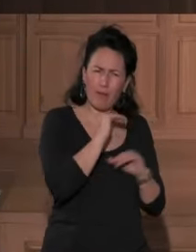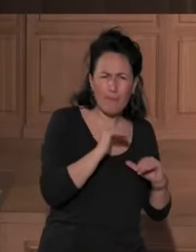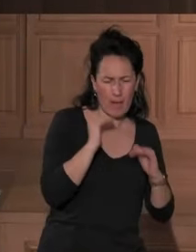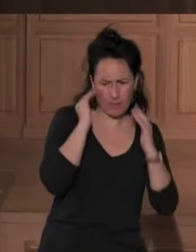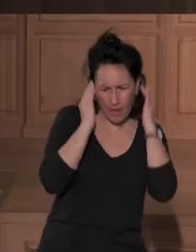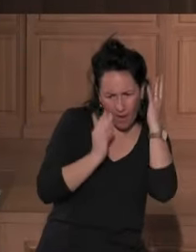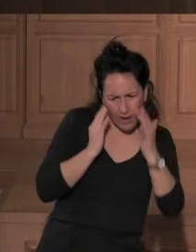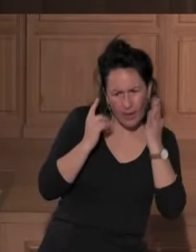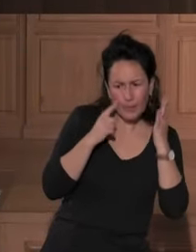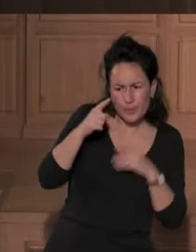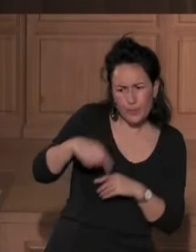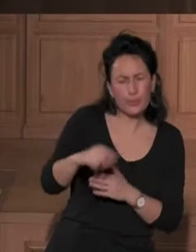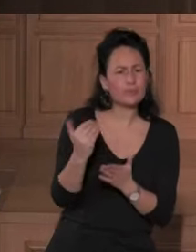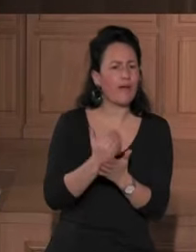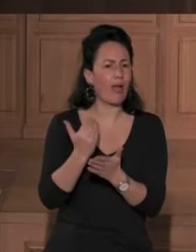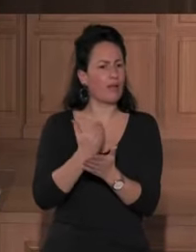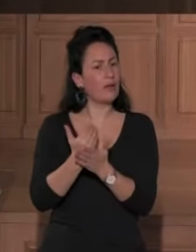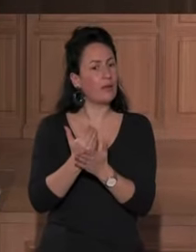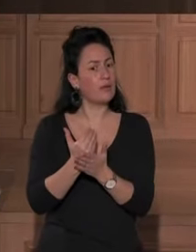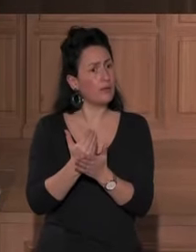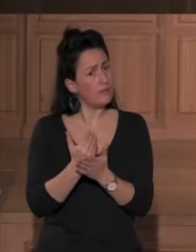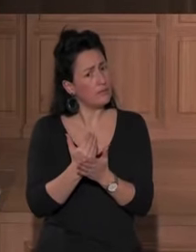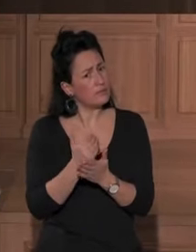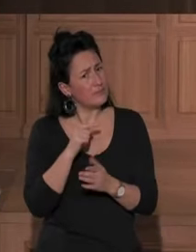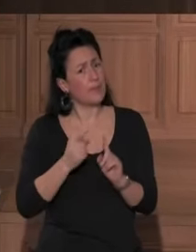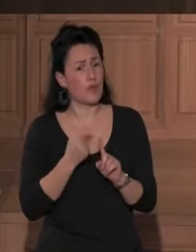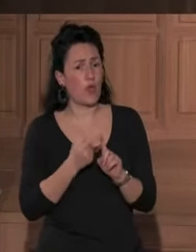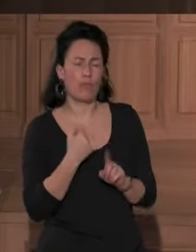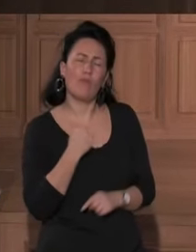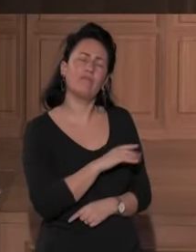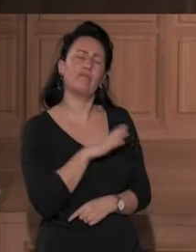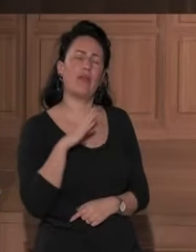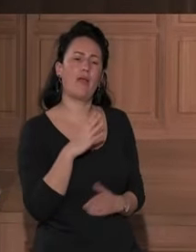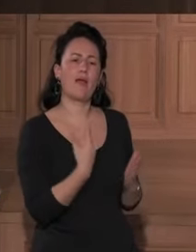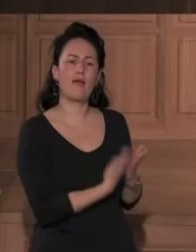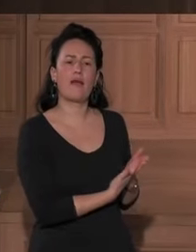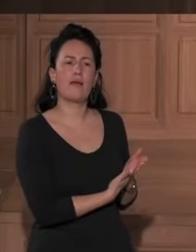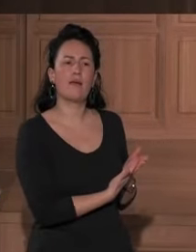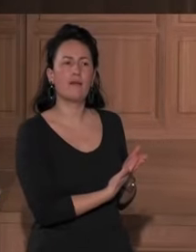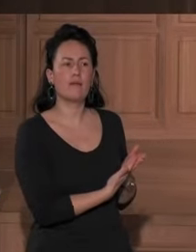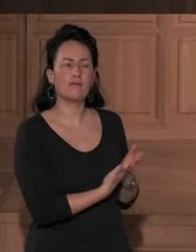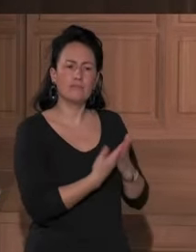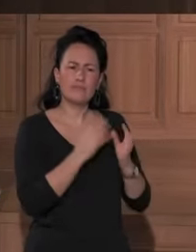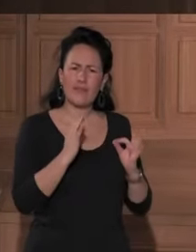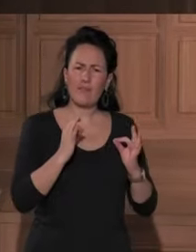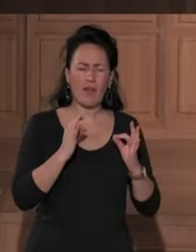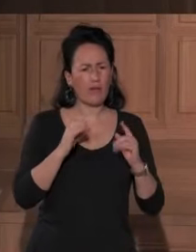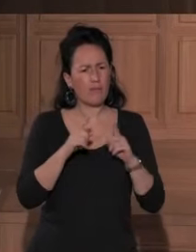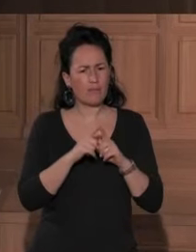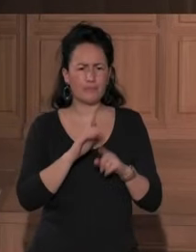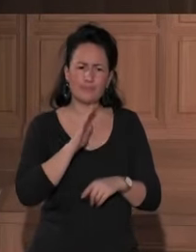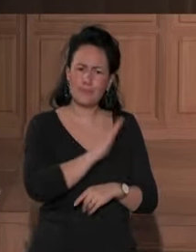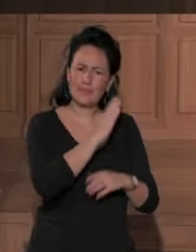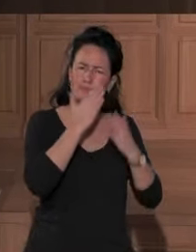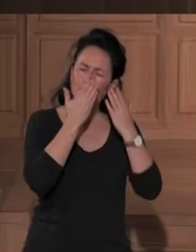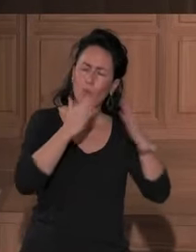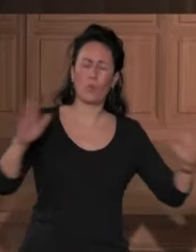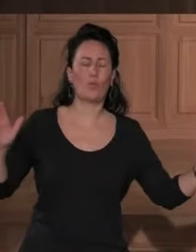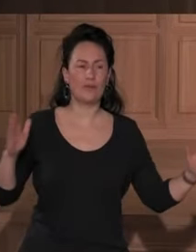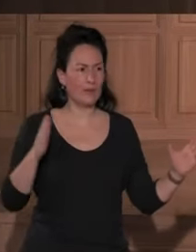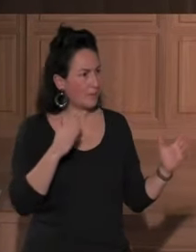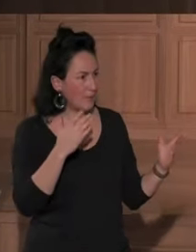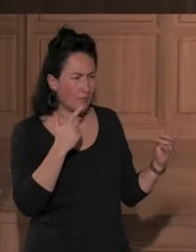Vous voyez, c'est, on voit bien que. Non, mais ça avec un regard particulier. Moi, je suis fier de ça. Je suis fier de cette ouverture de chez Stéphane et on